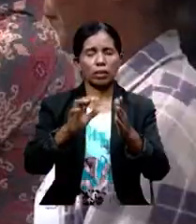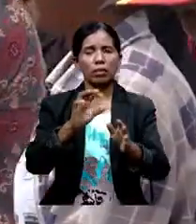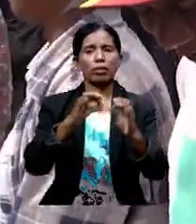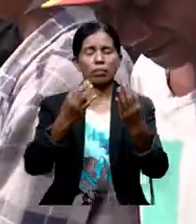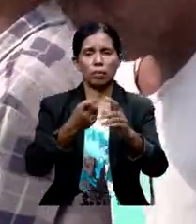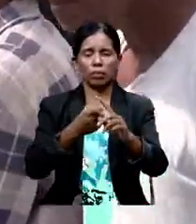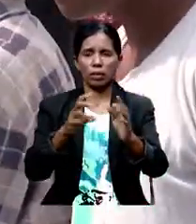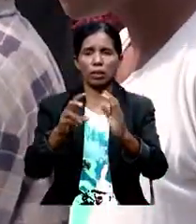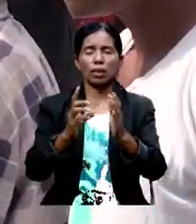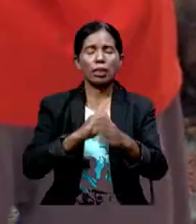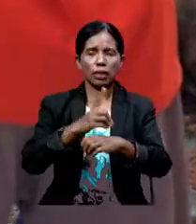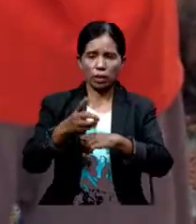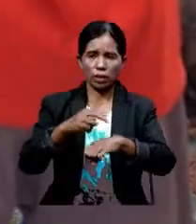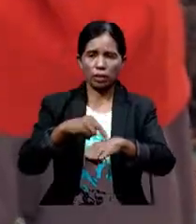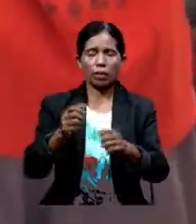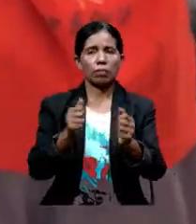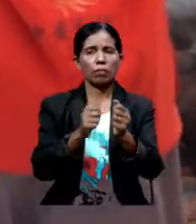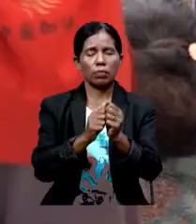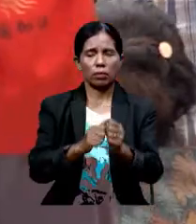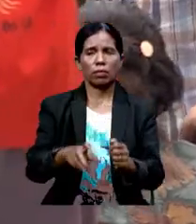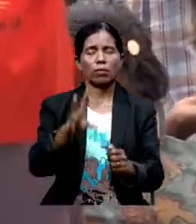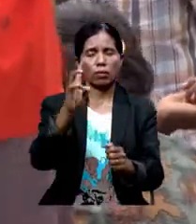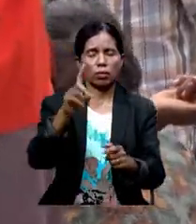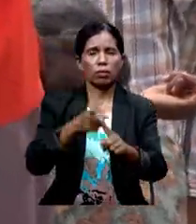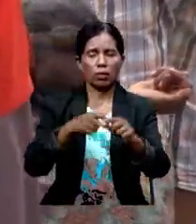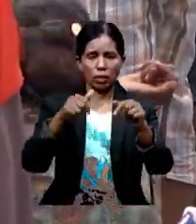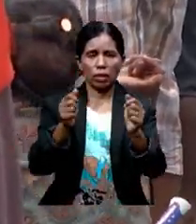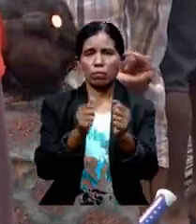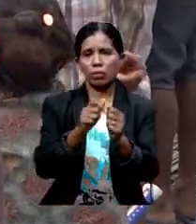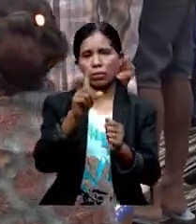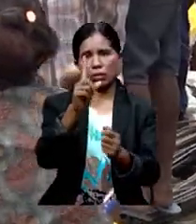no ia fulan ne hamutuk rihun idaresin. Joni Kovicenti, Tomas Suarez, GMN.